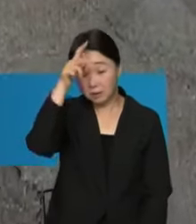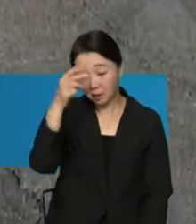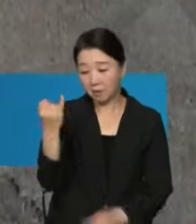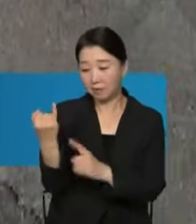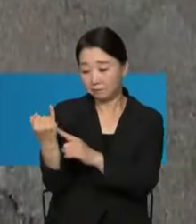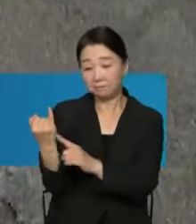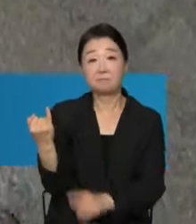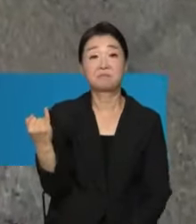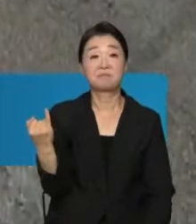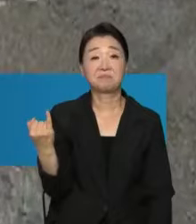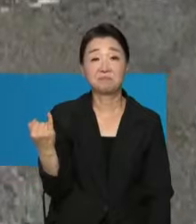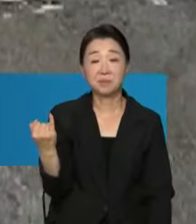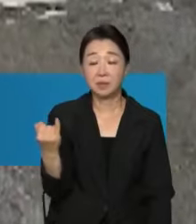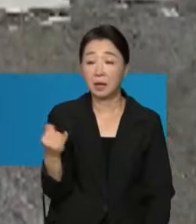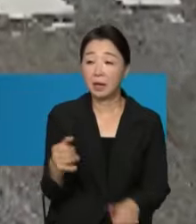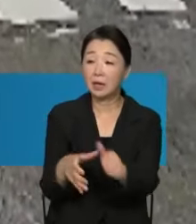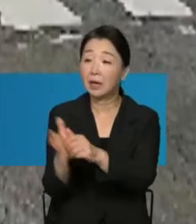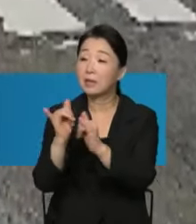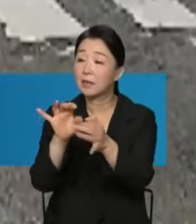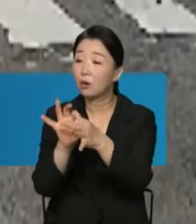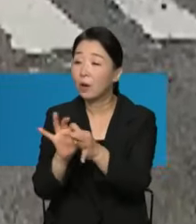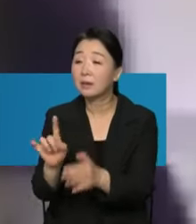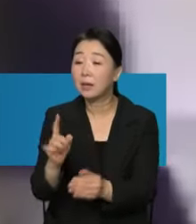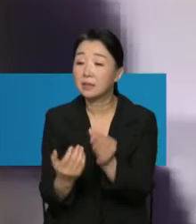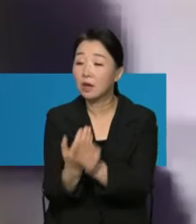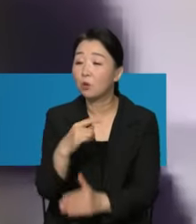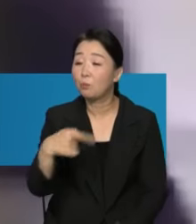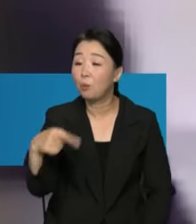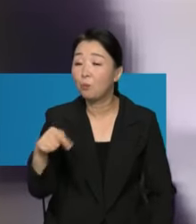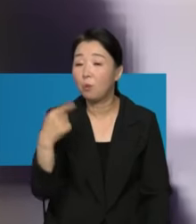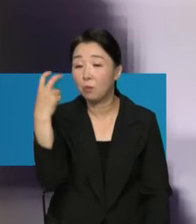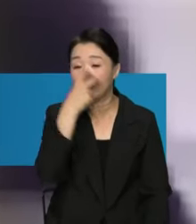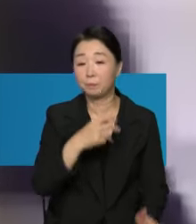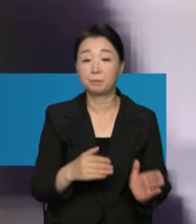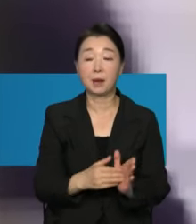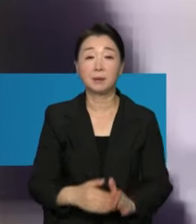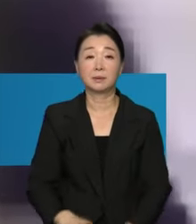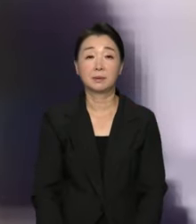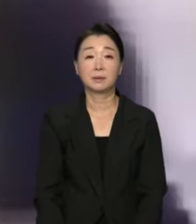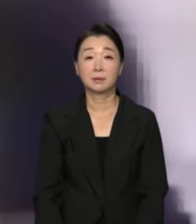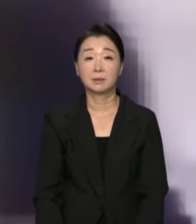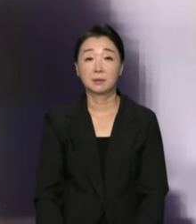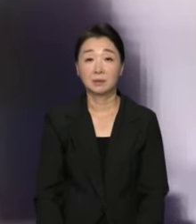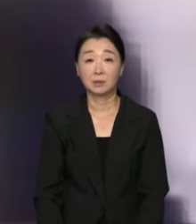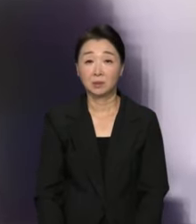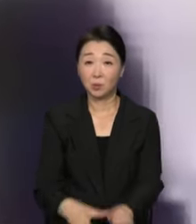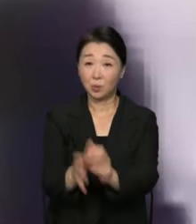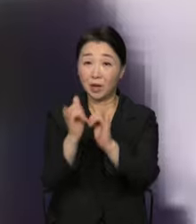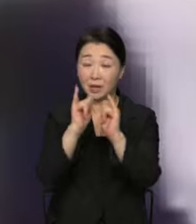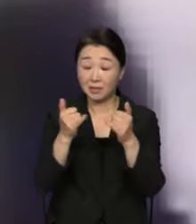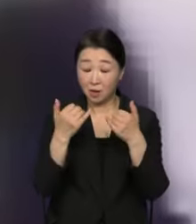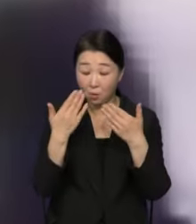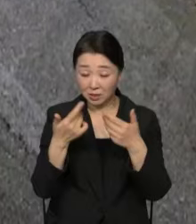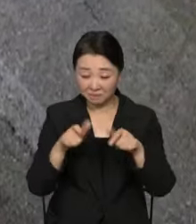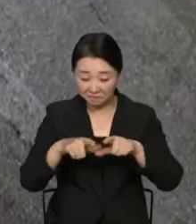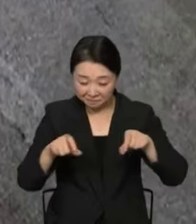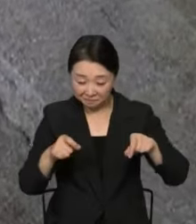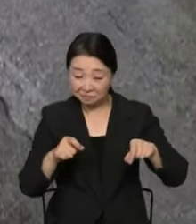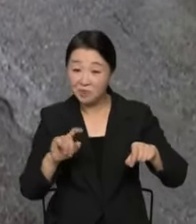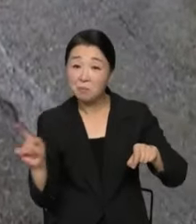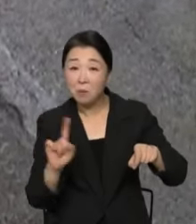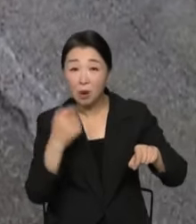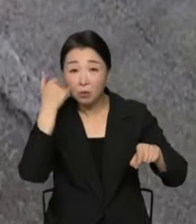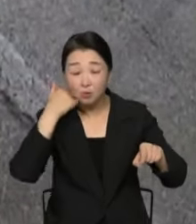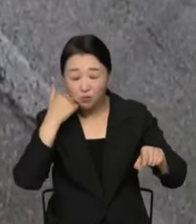제시를 상대로 가해자와의 관계, 사건 전후 상황 등을 조사한 것으로 전해졌습니다. 또 이 가해자의 정확한 신원을 파악한 뒤